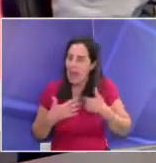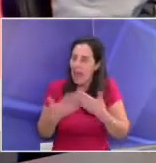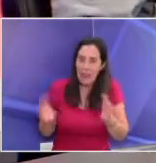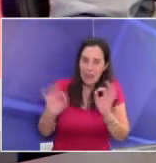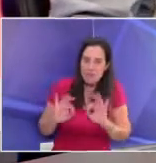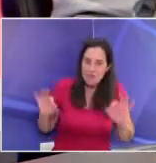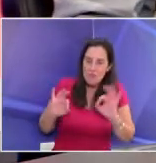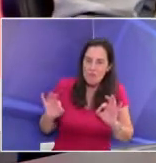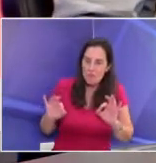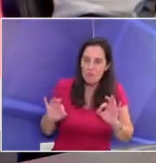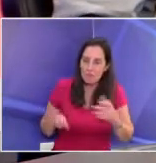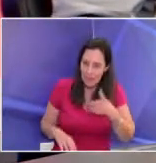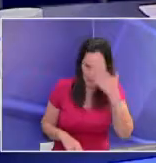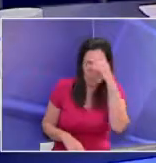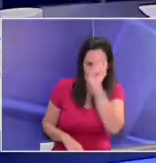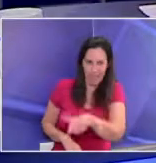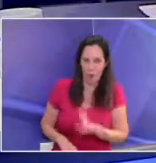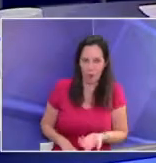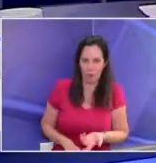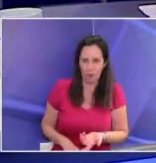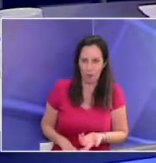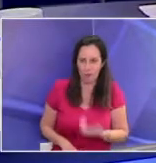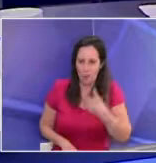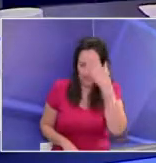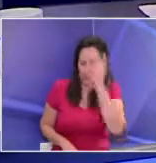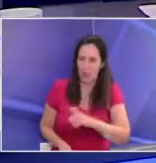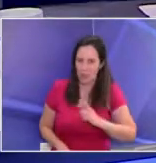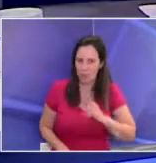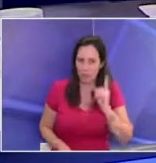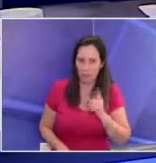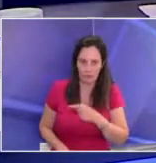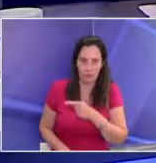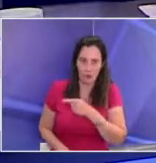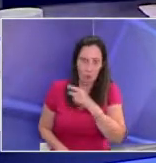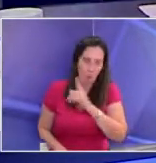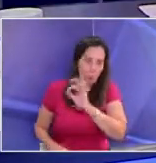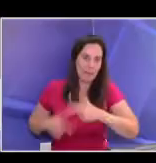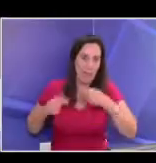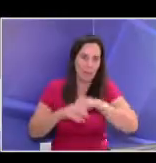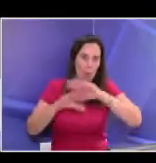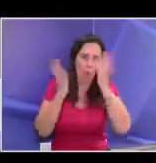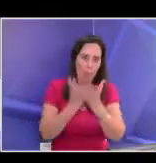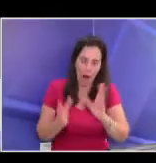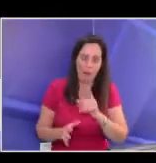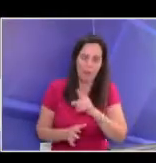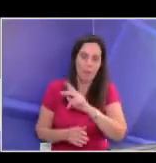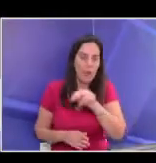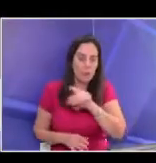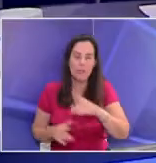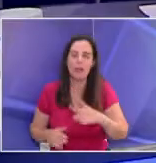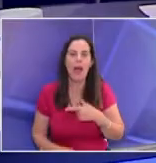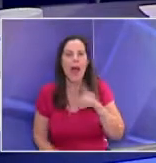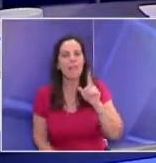כאילו... אני מכיר אותך אישית. אני חי בתוך בועה. זהו, אני מכיר אותך אישית ואני חייב לציין, דרור חי בתוך בועה. אני מסכים, בנושא הזה...